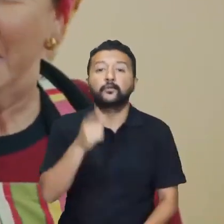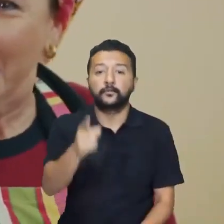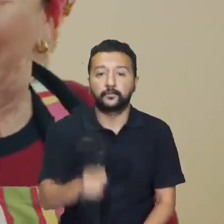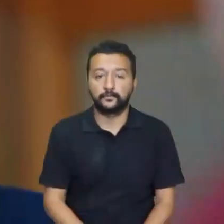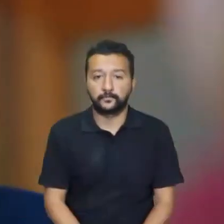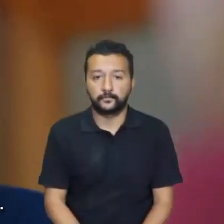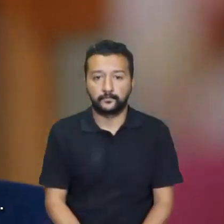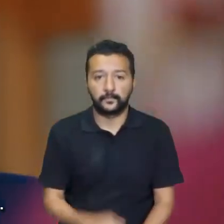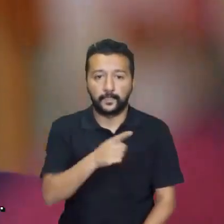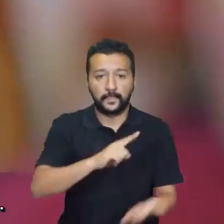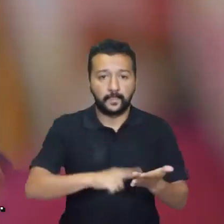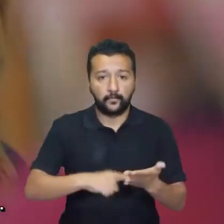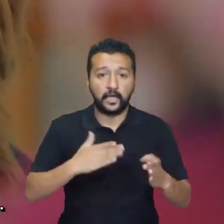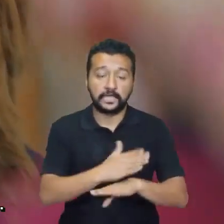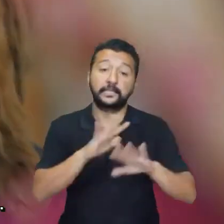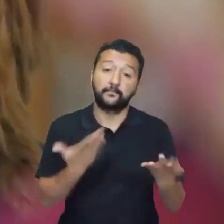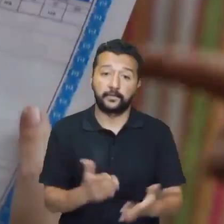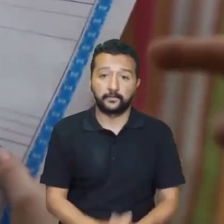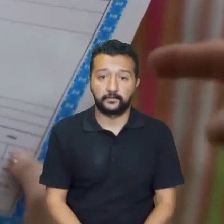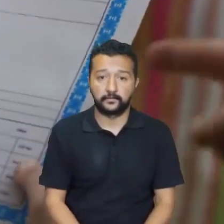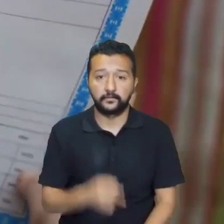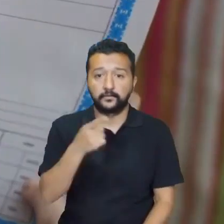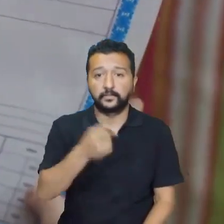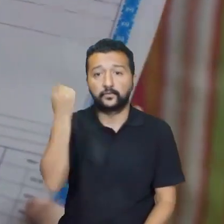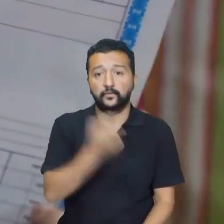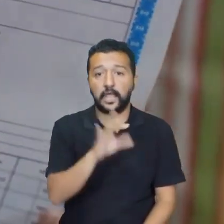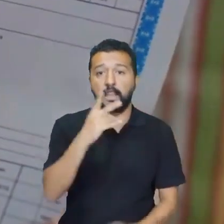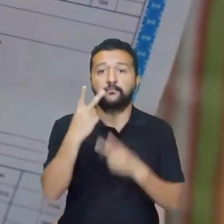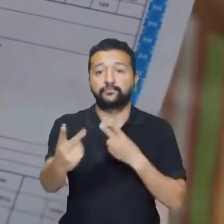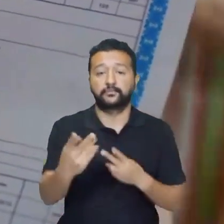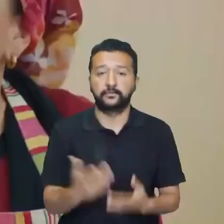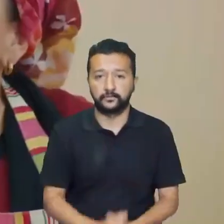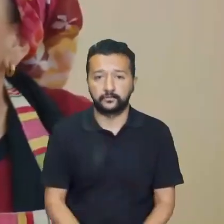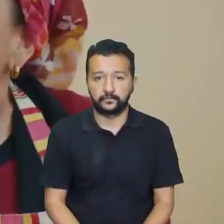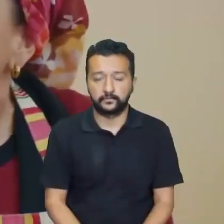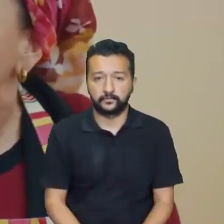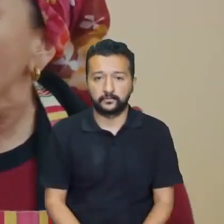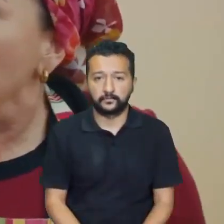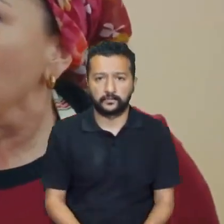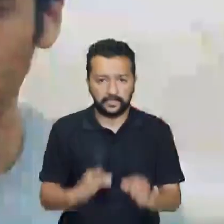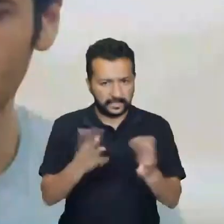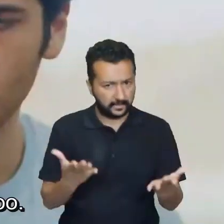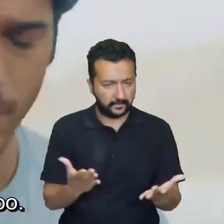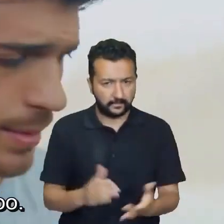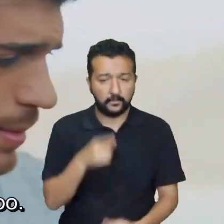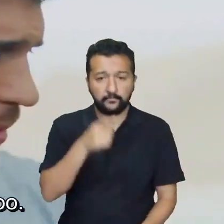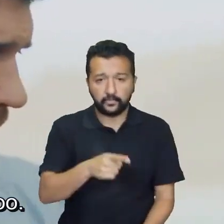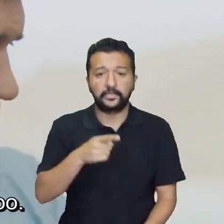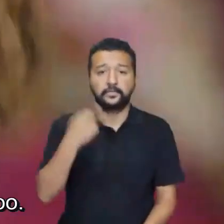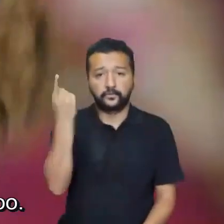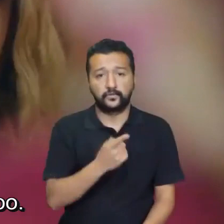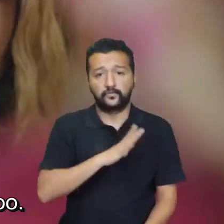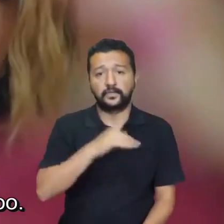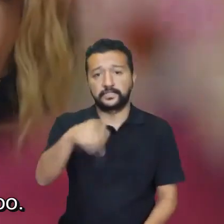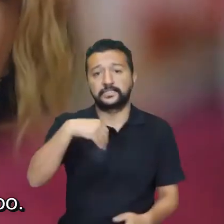haber? Bu topu gerçek ama buranın yarısı senin Adile teyze. Ne? Burası hisseliymiş.